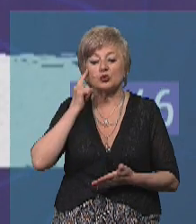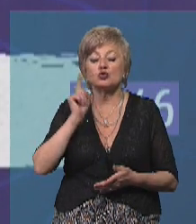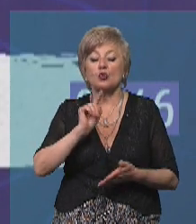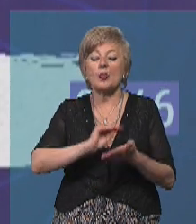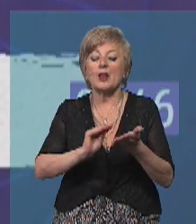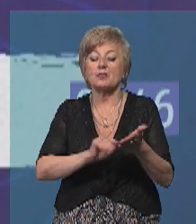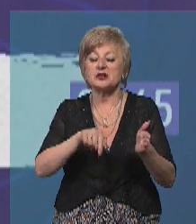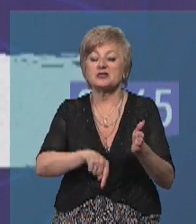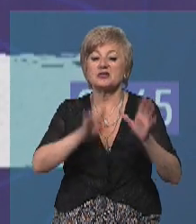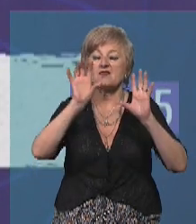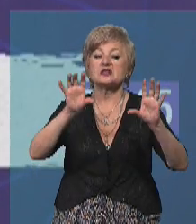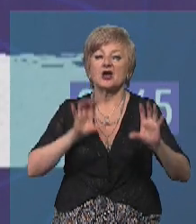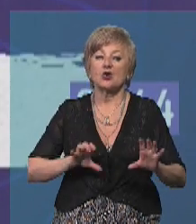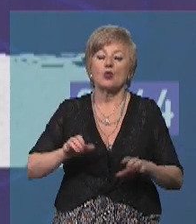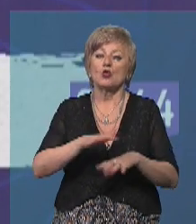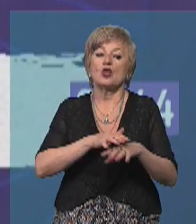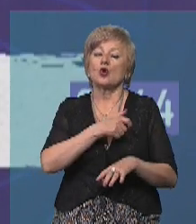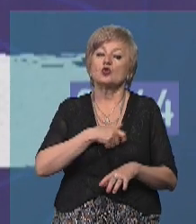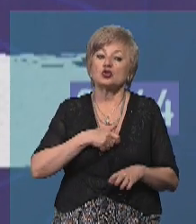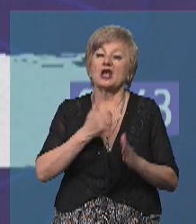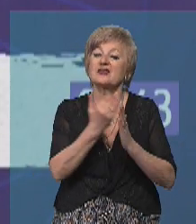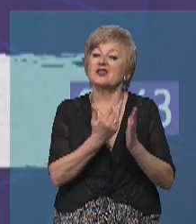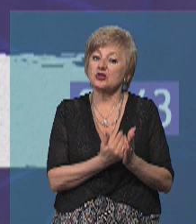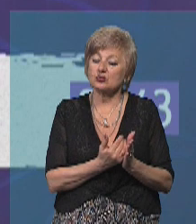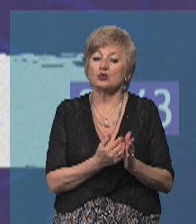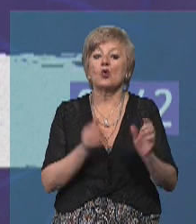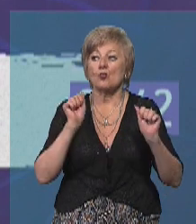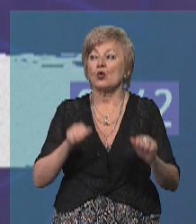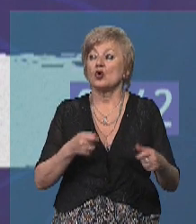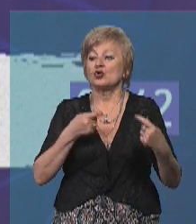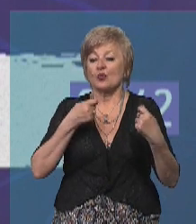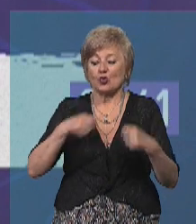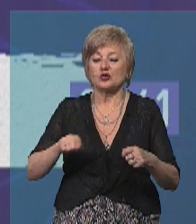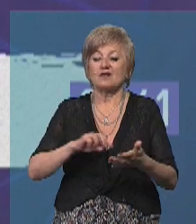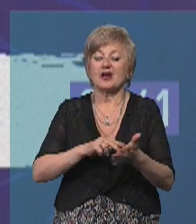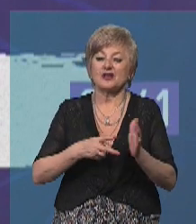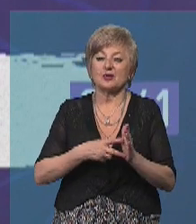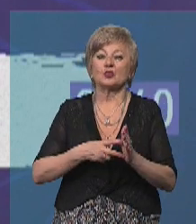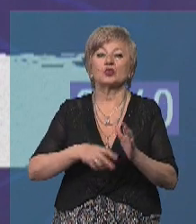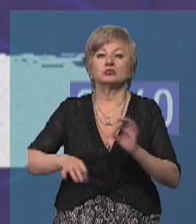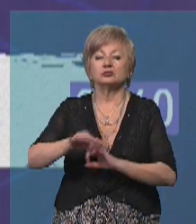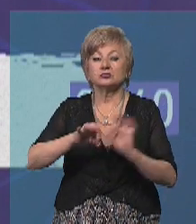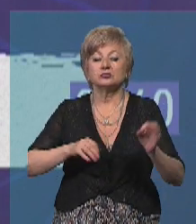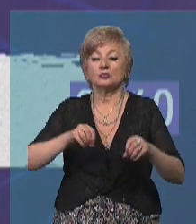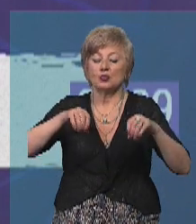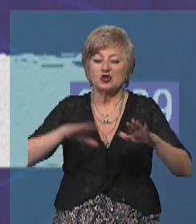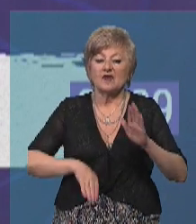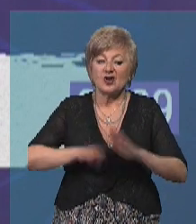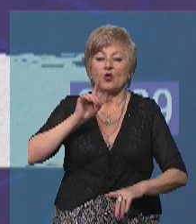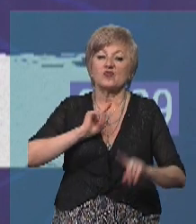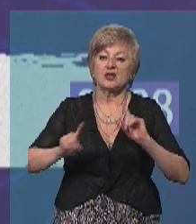законі України про статус народного депутата. Він може подавати проекти законів України, постанов Верховної Ради,